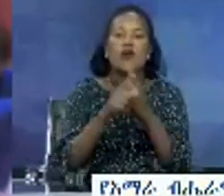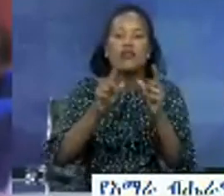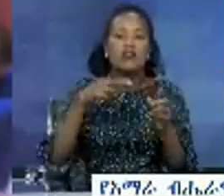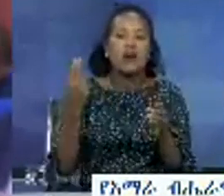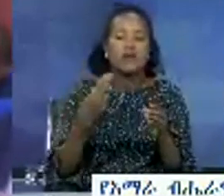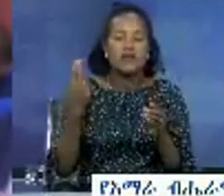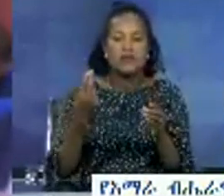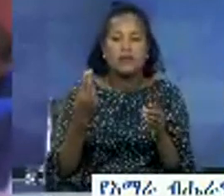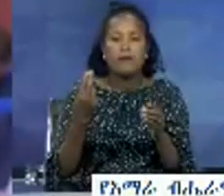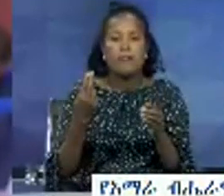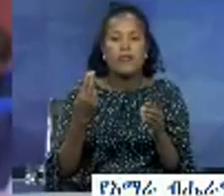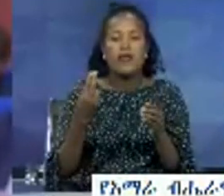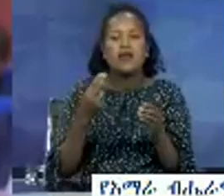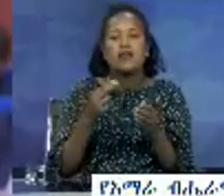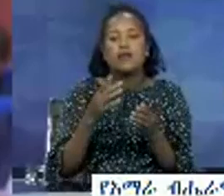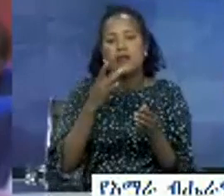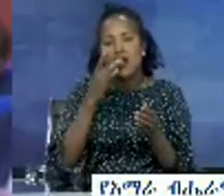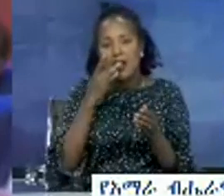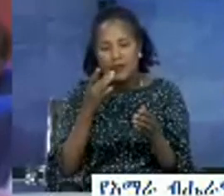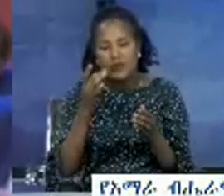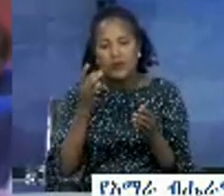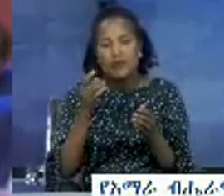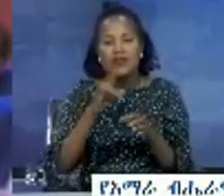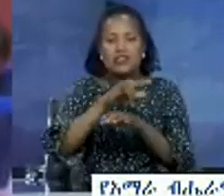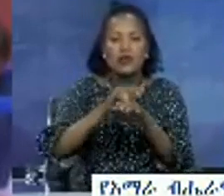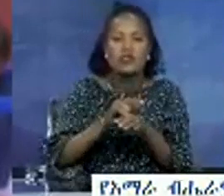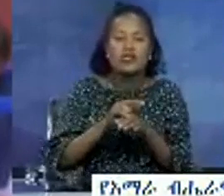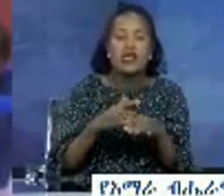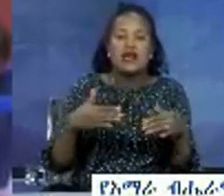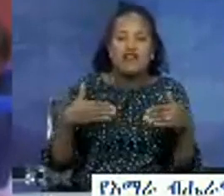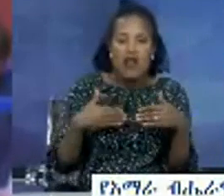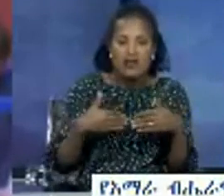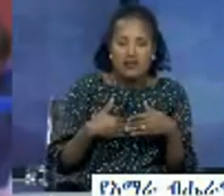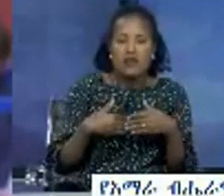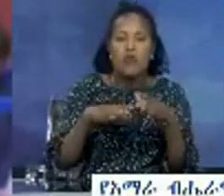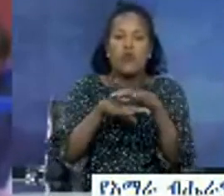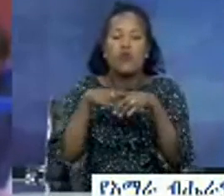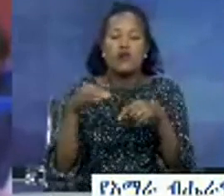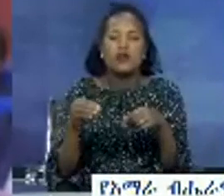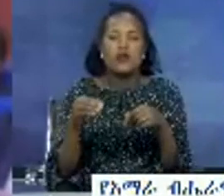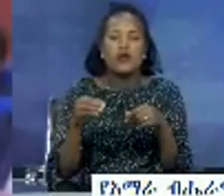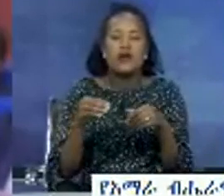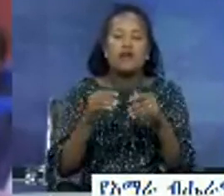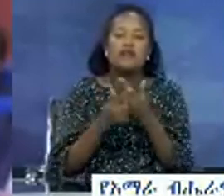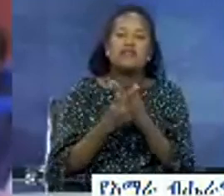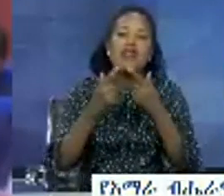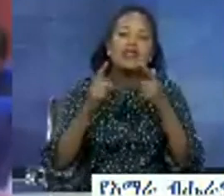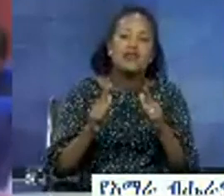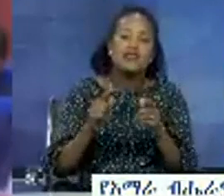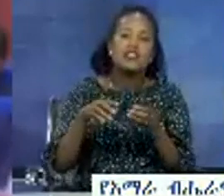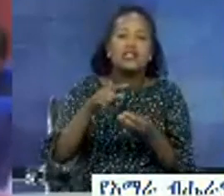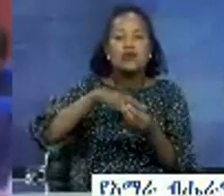ተጠቃሚነትን የሚቋደሱበት፣ ዜጎች ከሰቀቀን ተላቀው በነጻነት